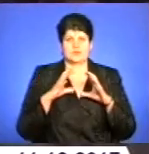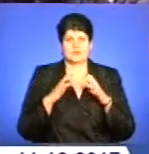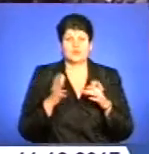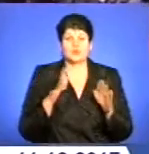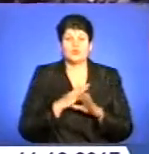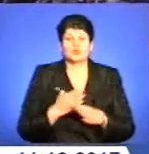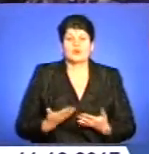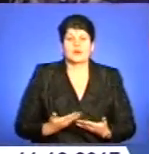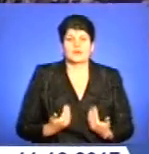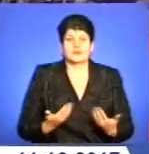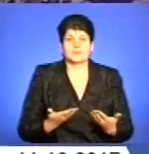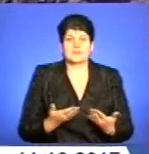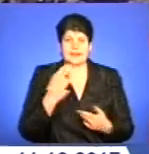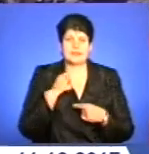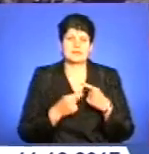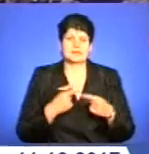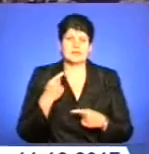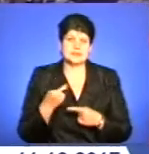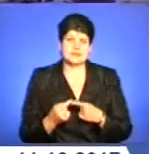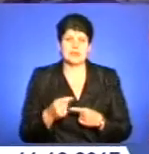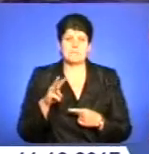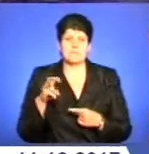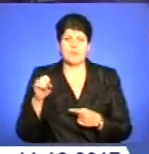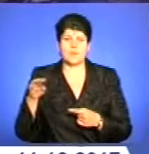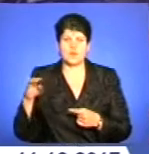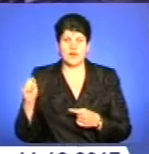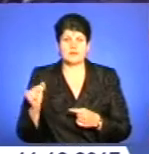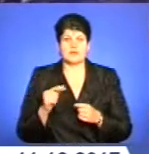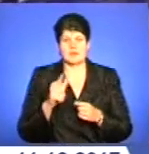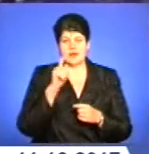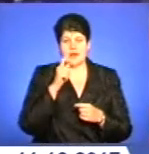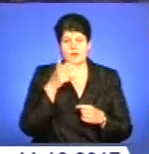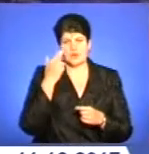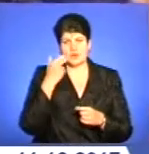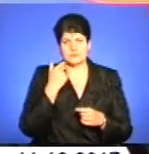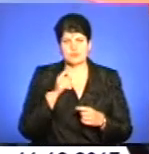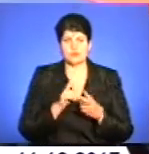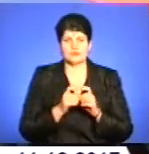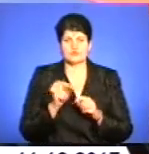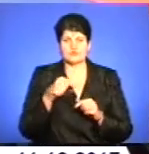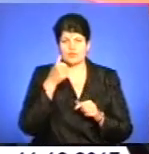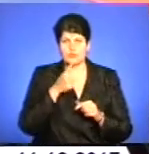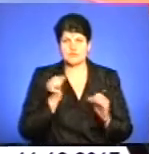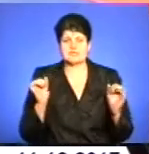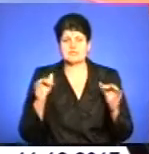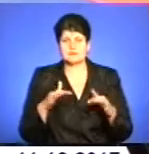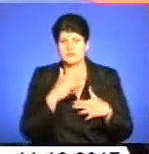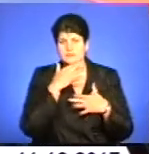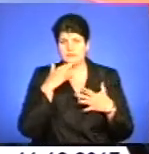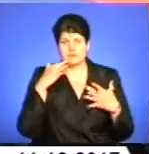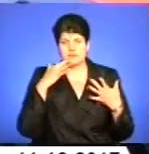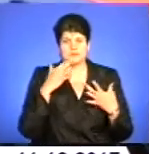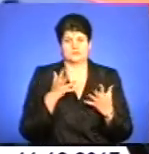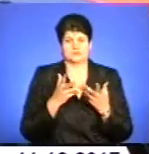така. Традиційний дводенний меморіал відомого борця і тренера з греко-римської боротьби Василя Дем'яного цьогоріч зібрав рекордну